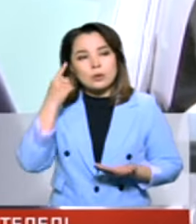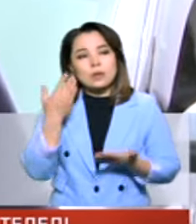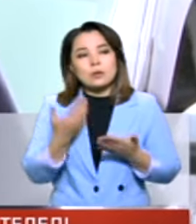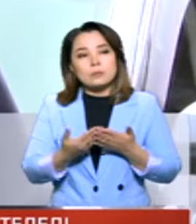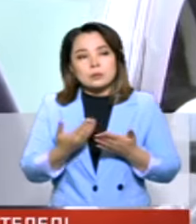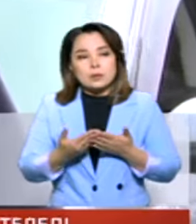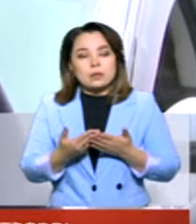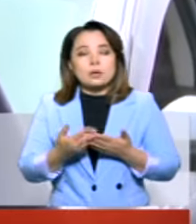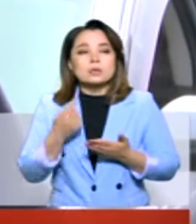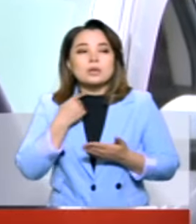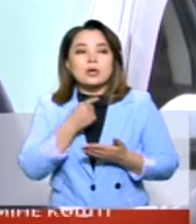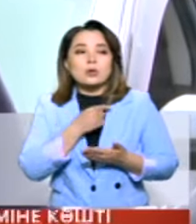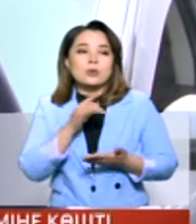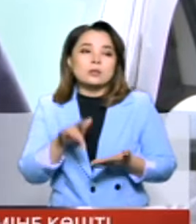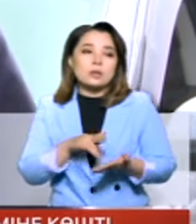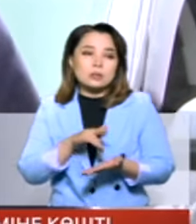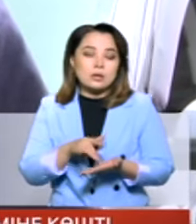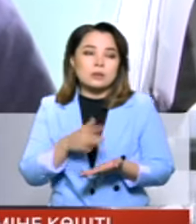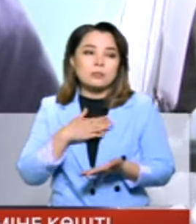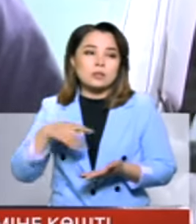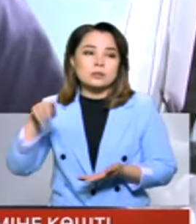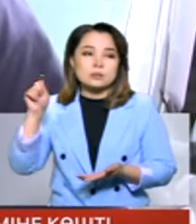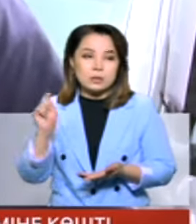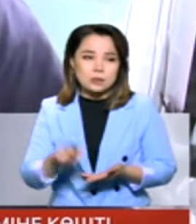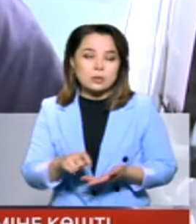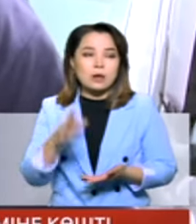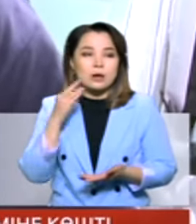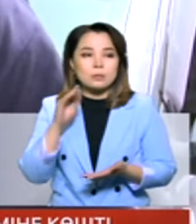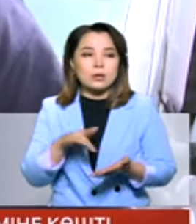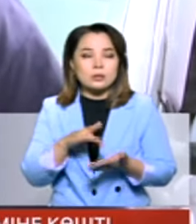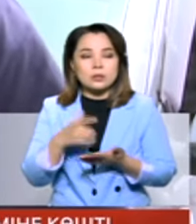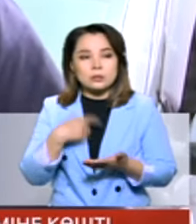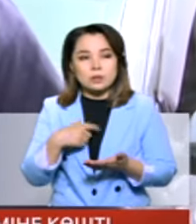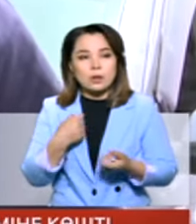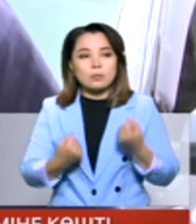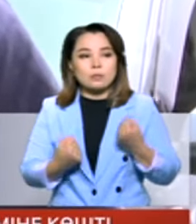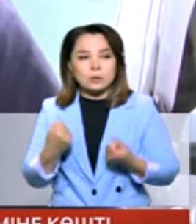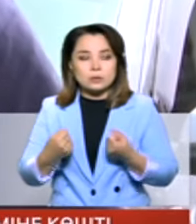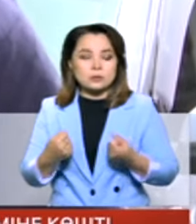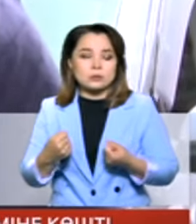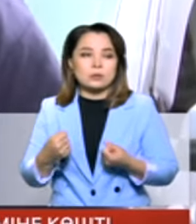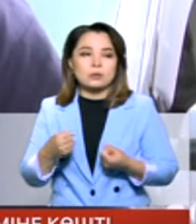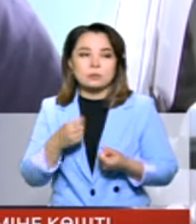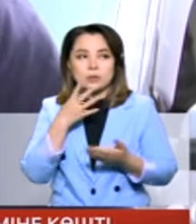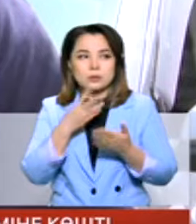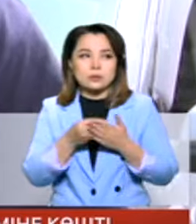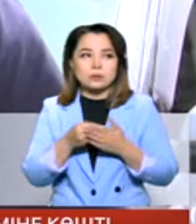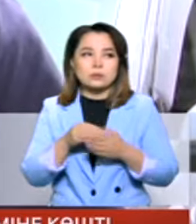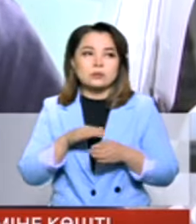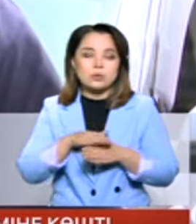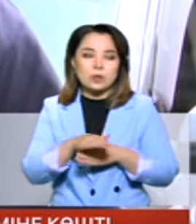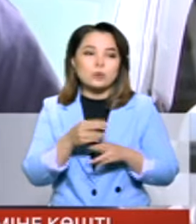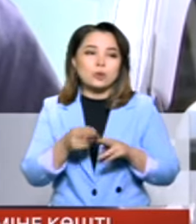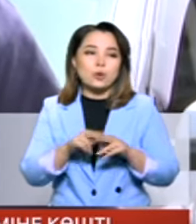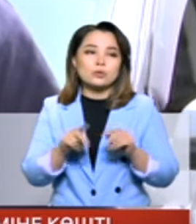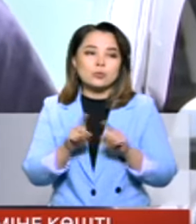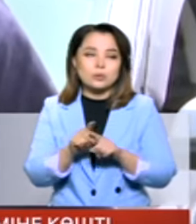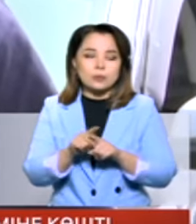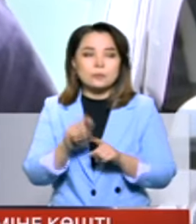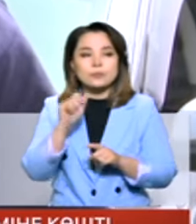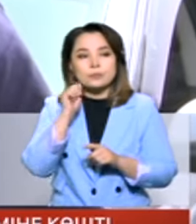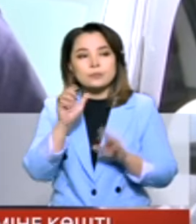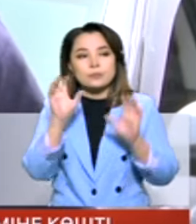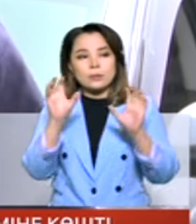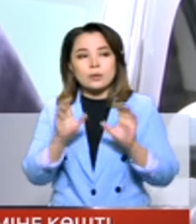мысалы Талдықорғаннан өзіміздің машинамызбен келгеннен кейін, біз өзіміз Алматыға өзіміздің машинамызбен кіріп, енді ол бәрібір сол сырт жақтан келгеннен кейін, ол сол ертең